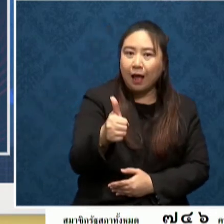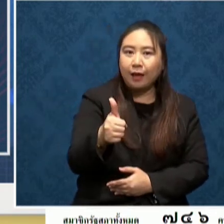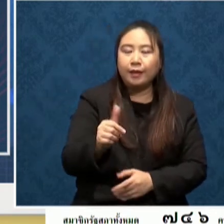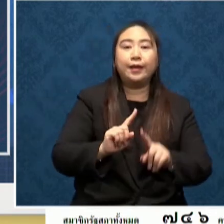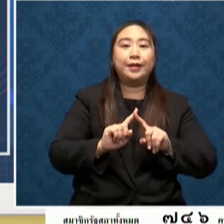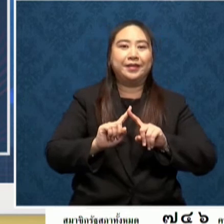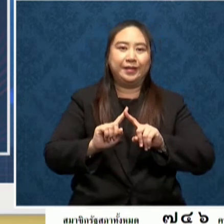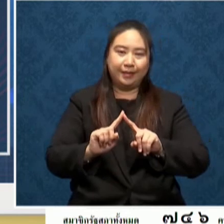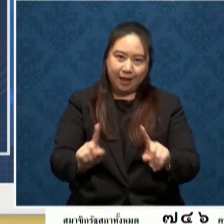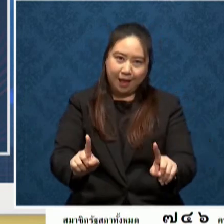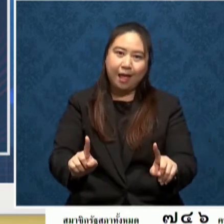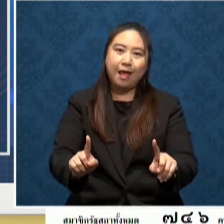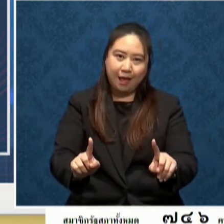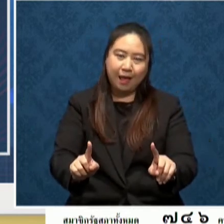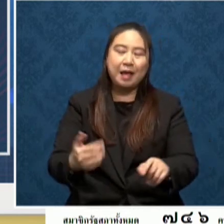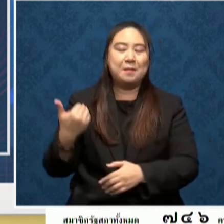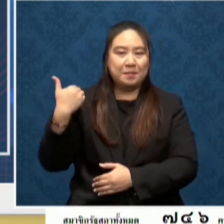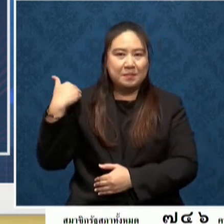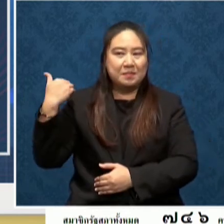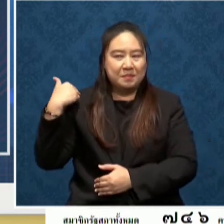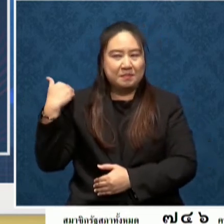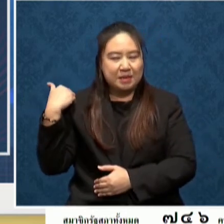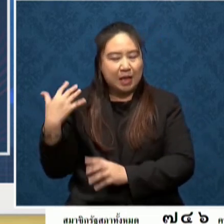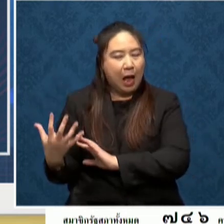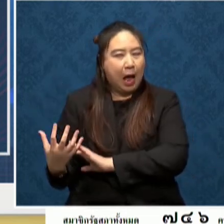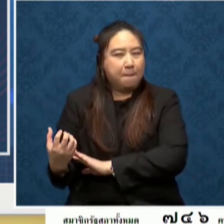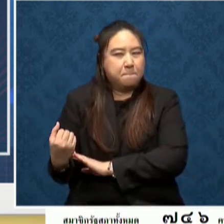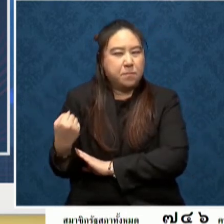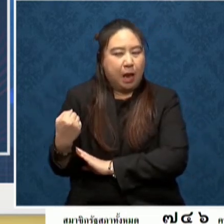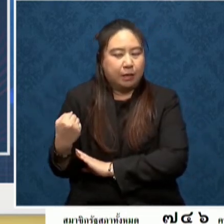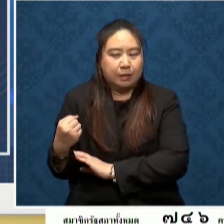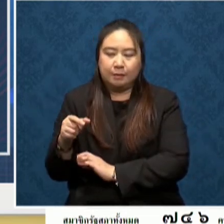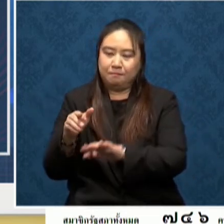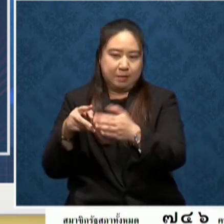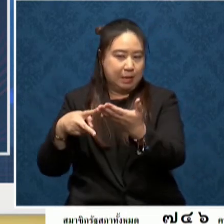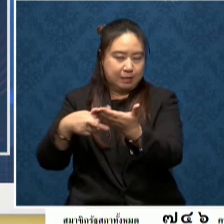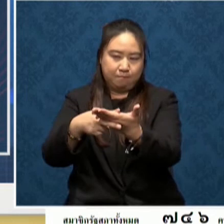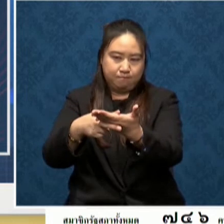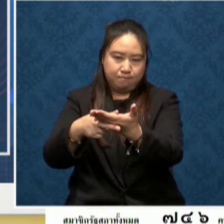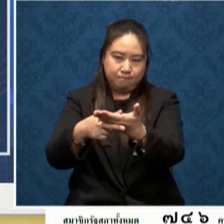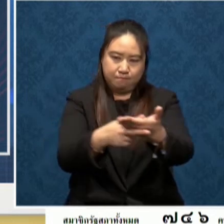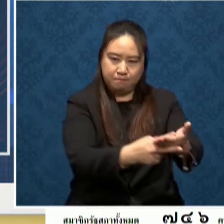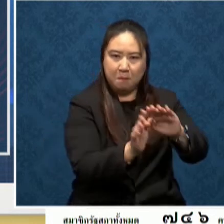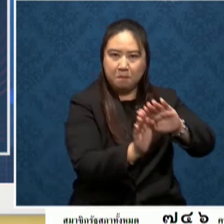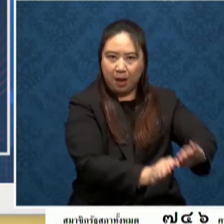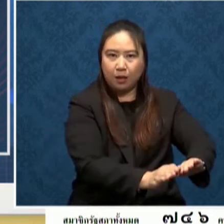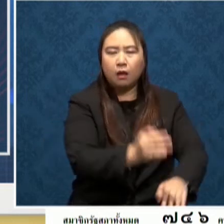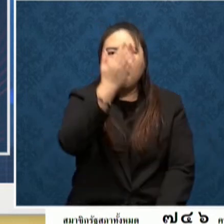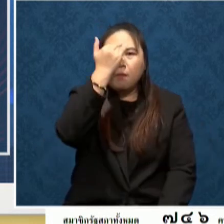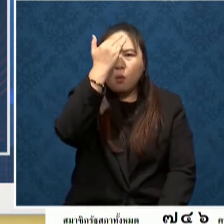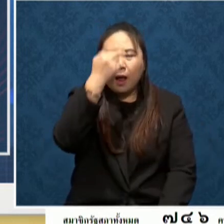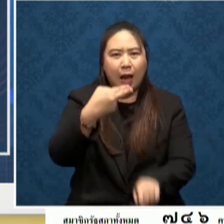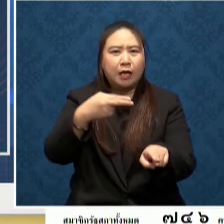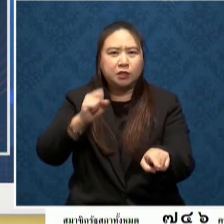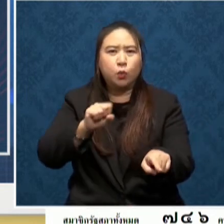แต่ก็ทราบมาว่ามีอำนาจเร็ดลับทำใหเรื่องนี้ต้องชะลอไปเพราหกสูรฐานสมัธนะทำ